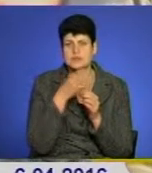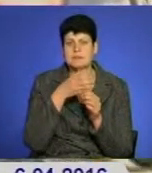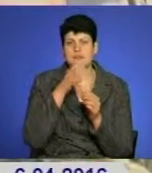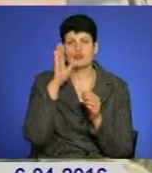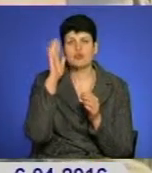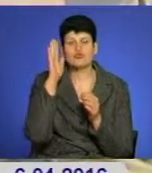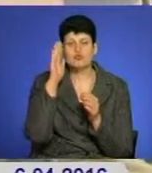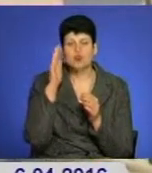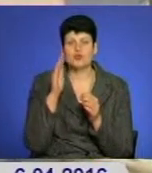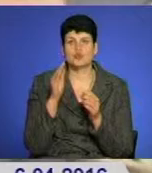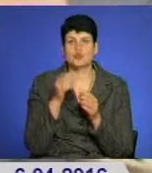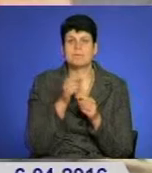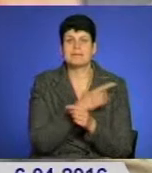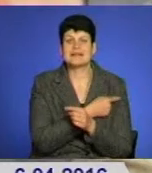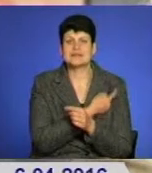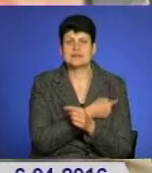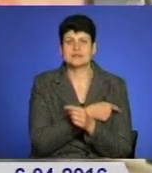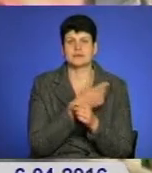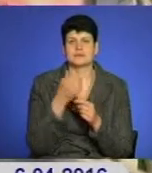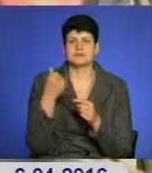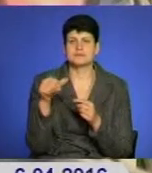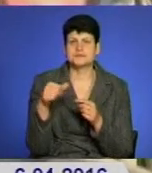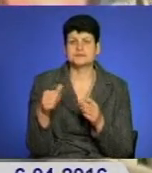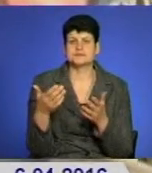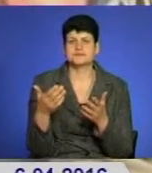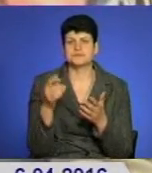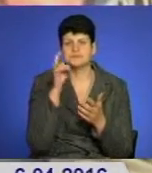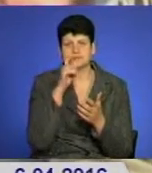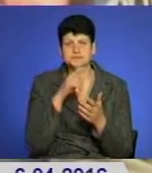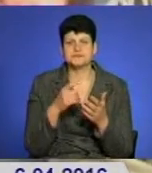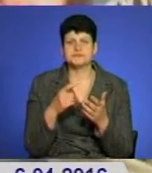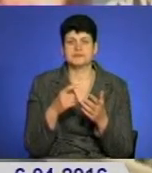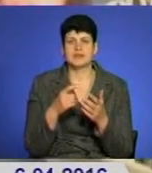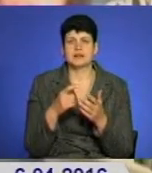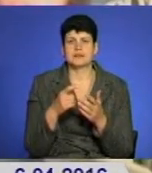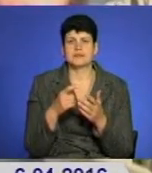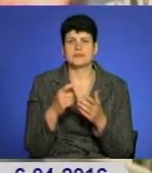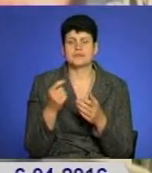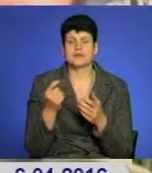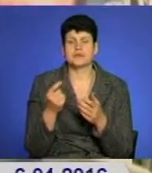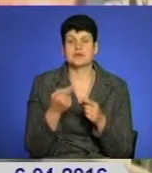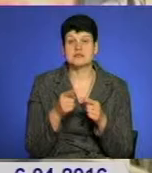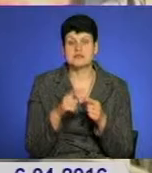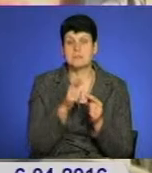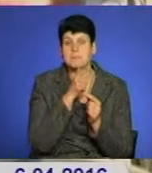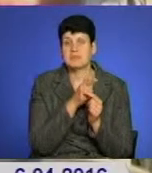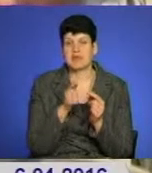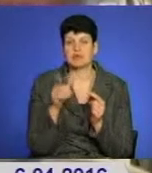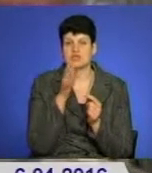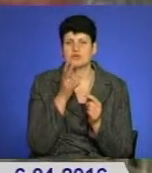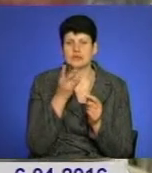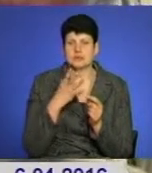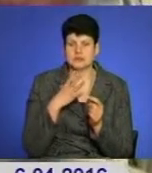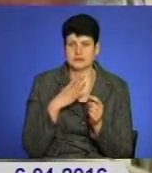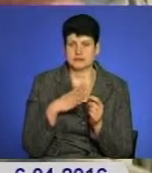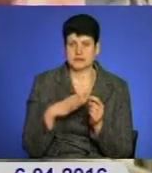водою, з медикаментами, з паливомастильними для транспортних засобів. І цей період часу треба вистояти,